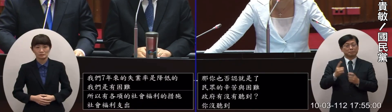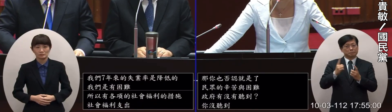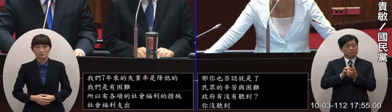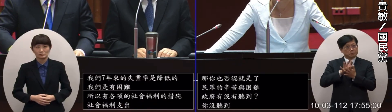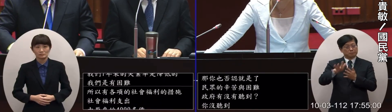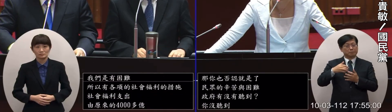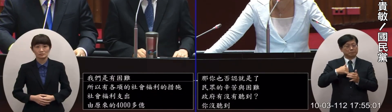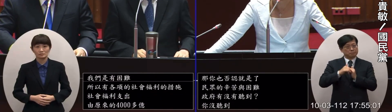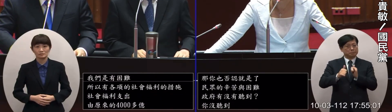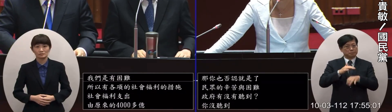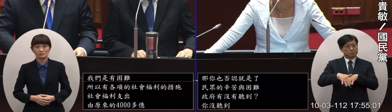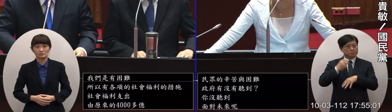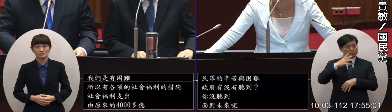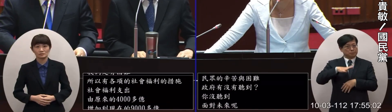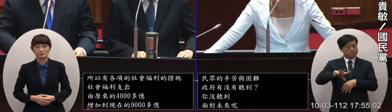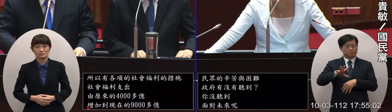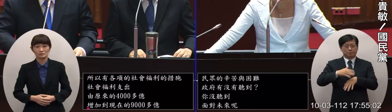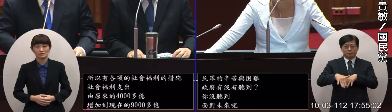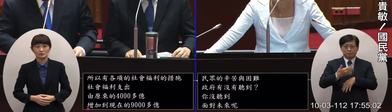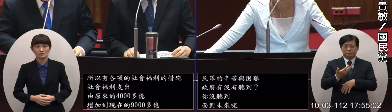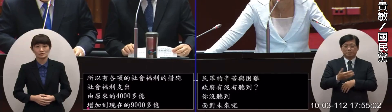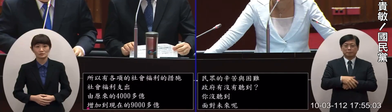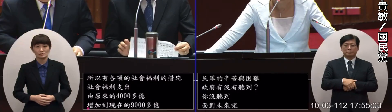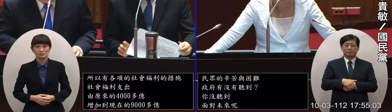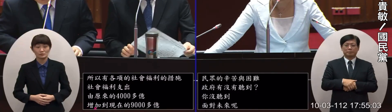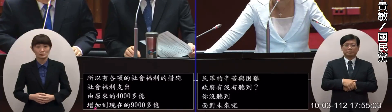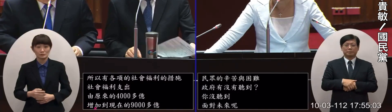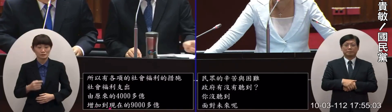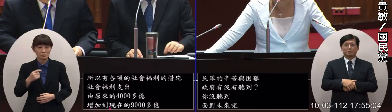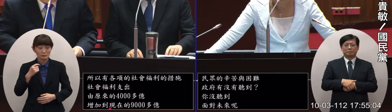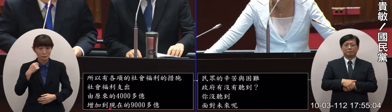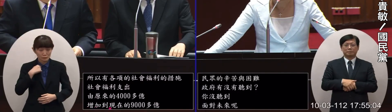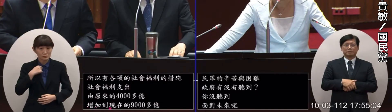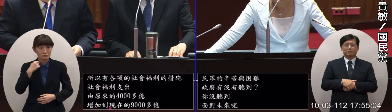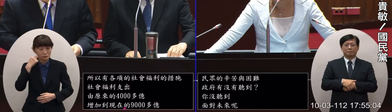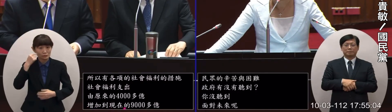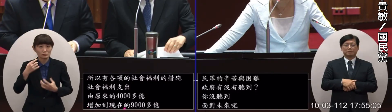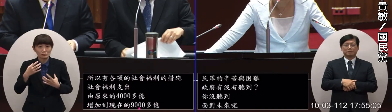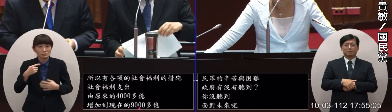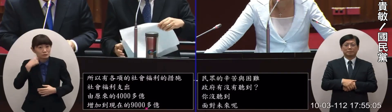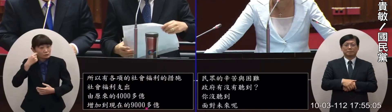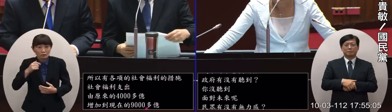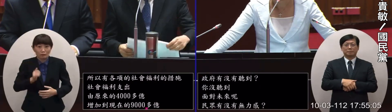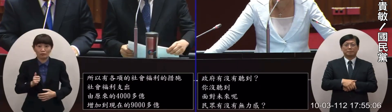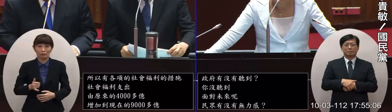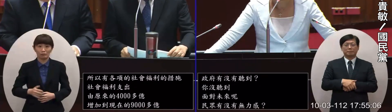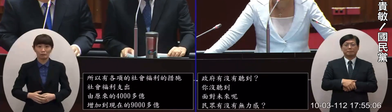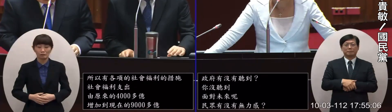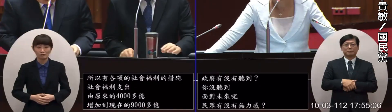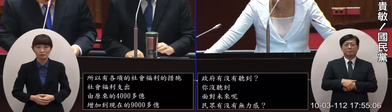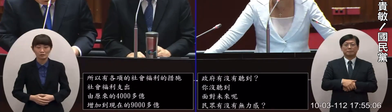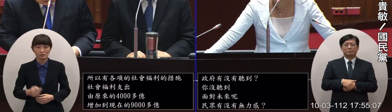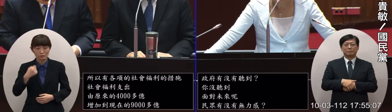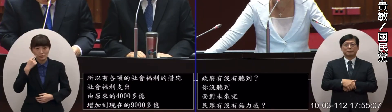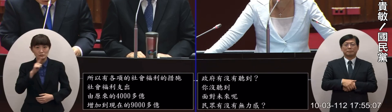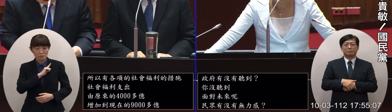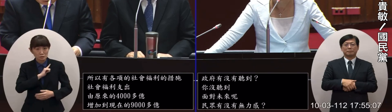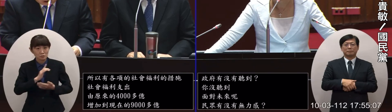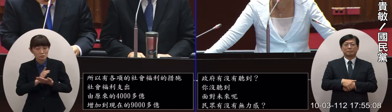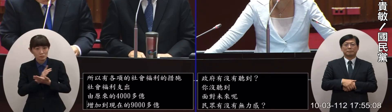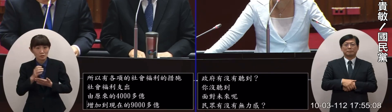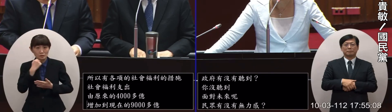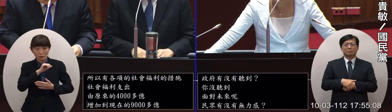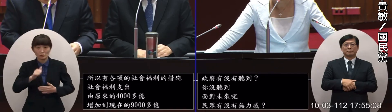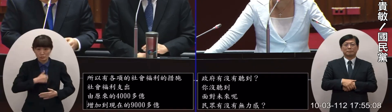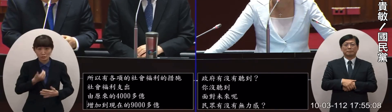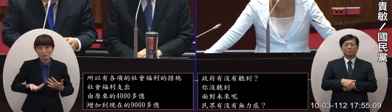感？有没有？ 我们也觉得无力感，我们是觉得是在我们认为台湾越来